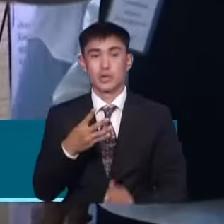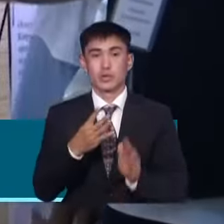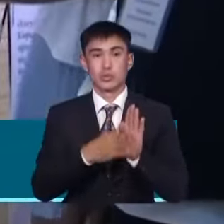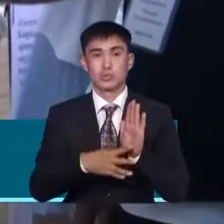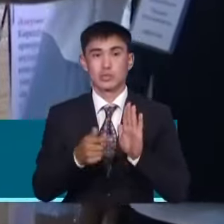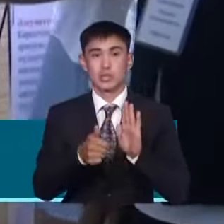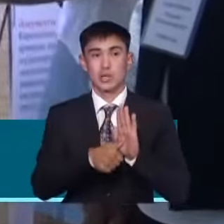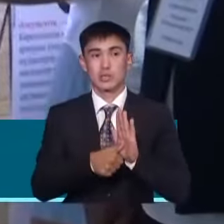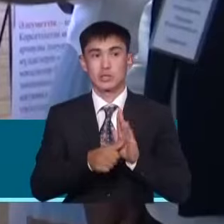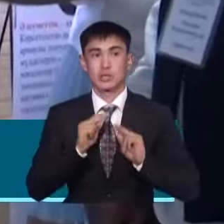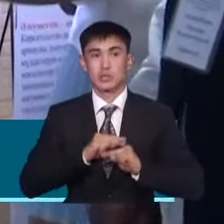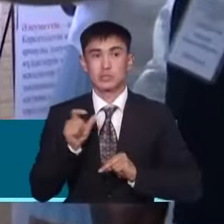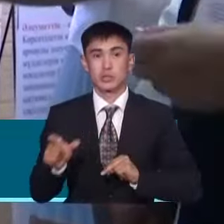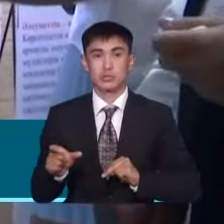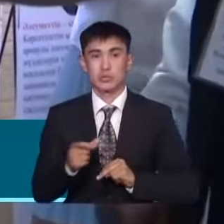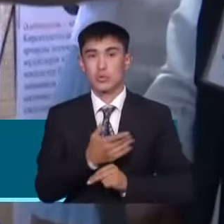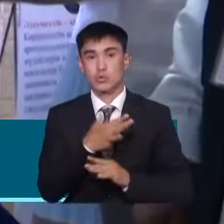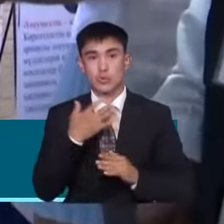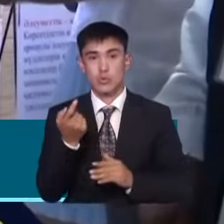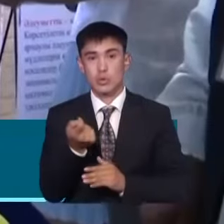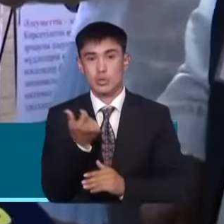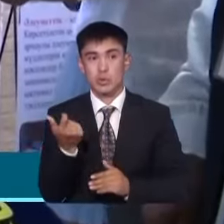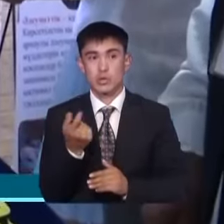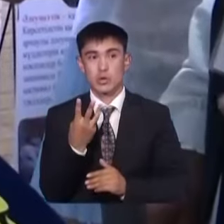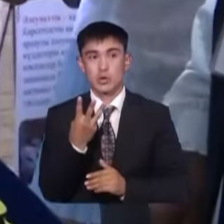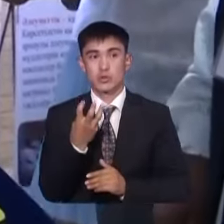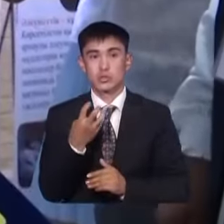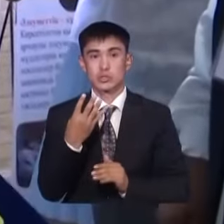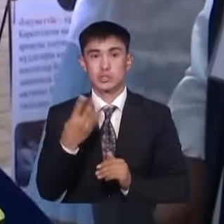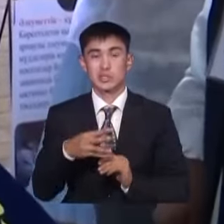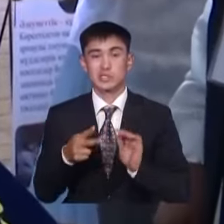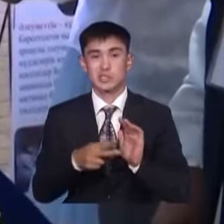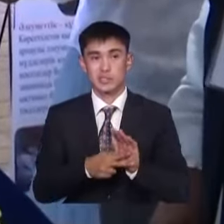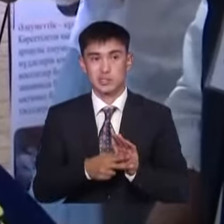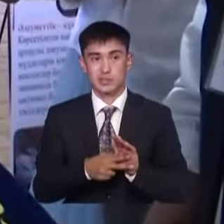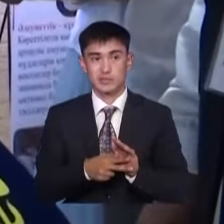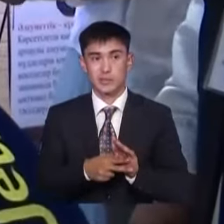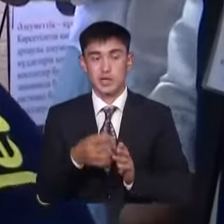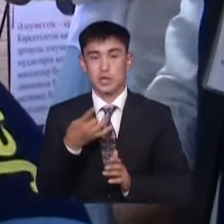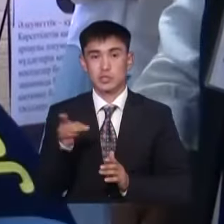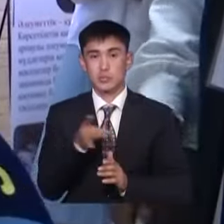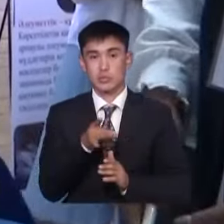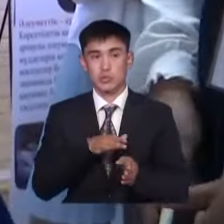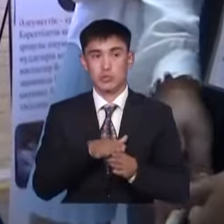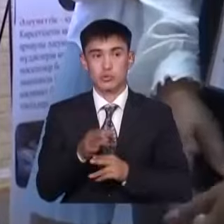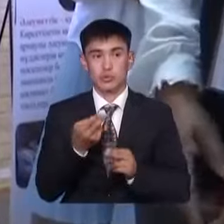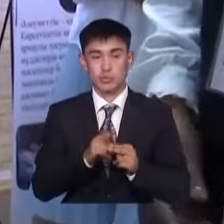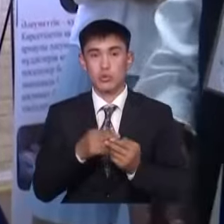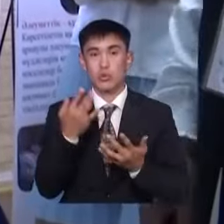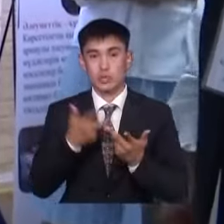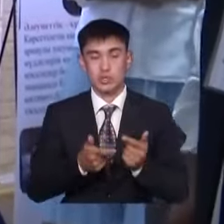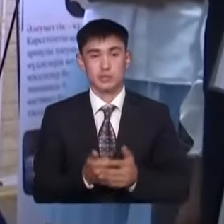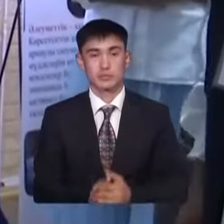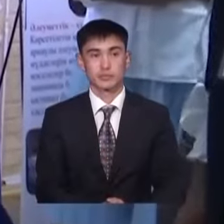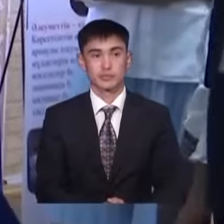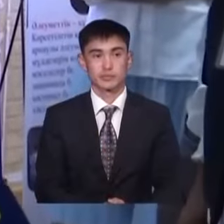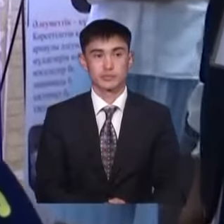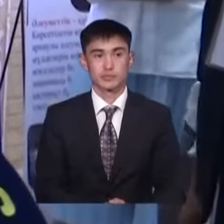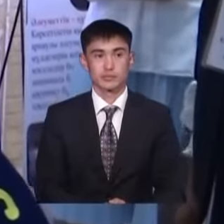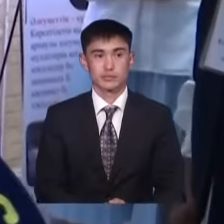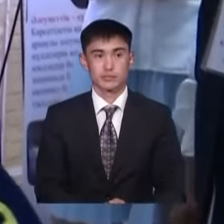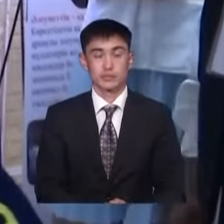96 қызмет алушы, ол көп емес. 348-ге былай қарағанда. Республика бойынша бұл енді орташа көрсеткіштер деп айтып